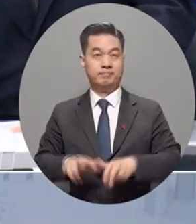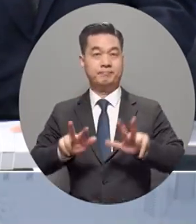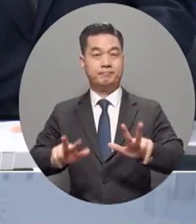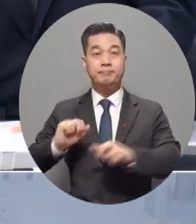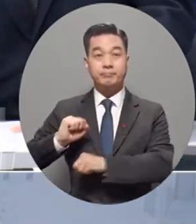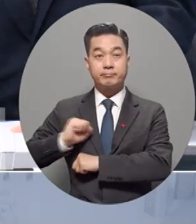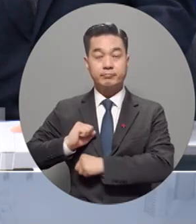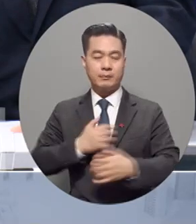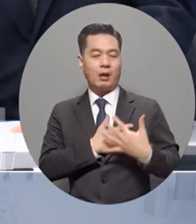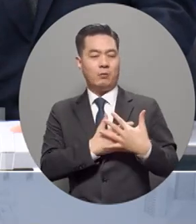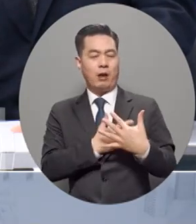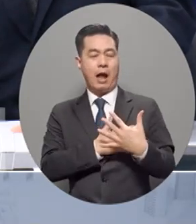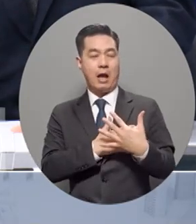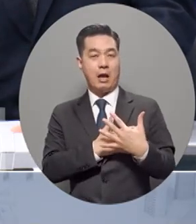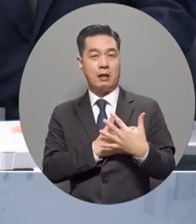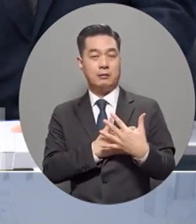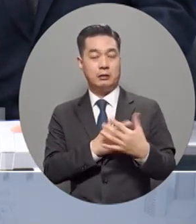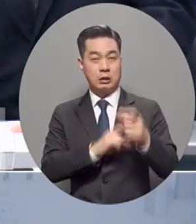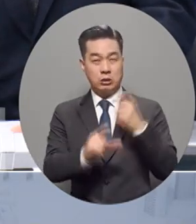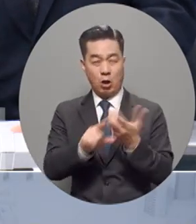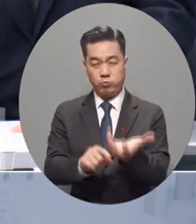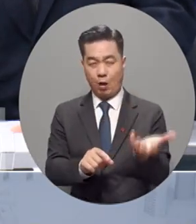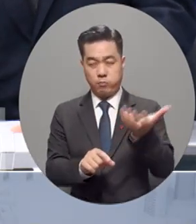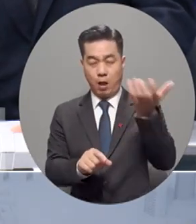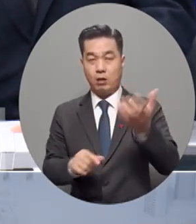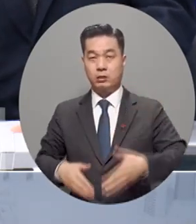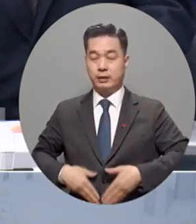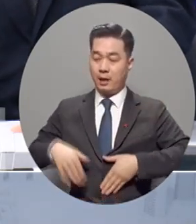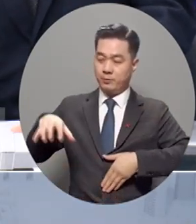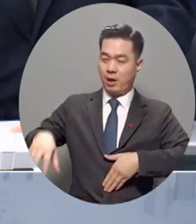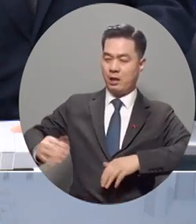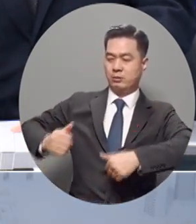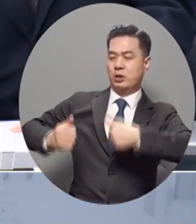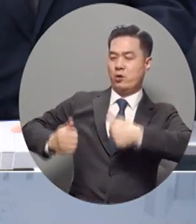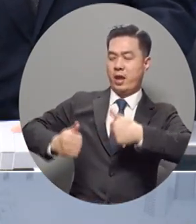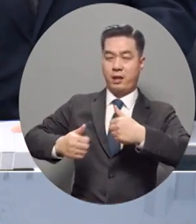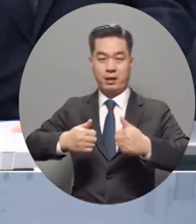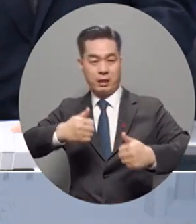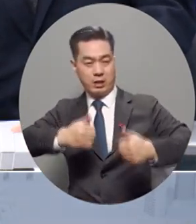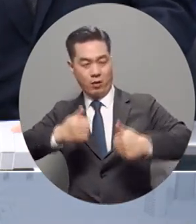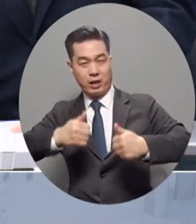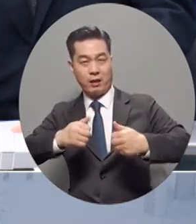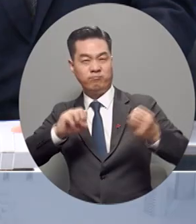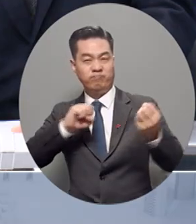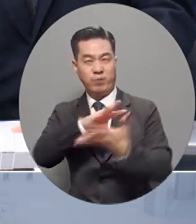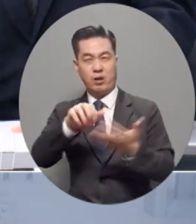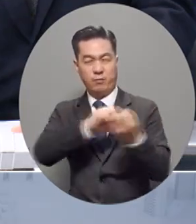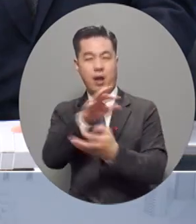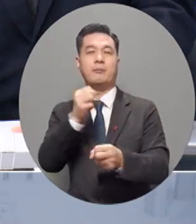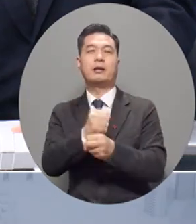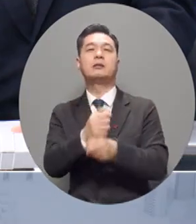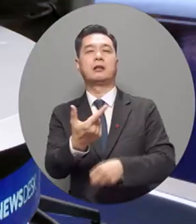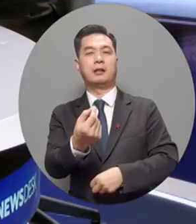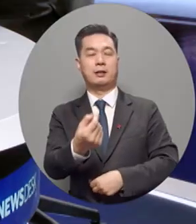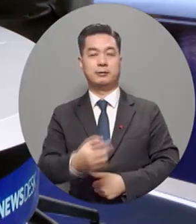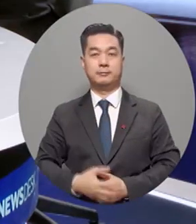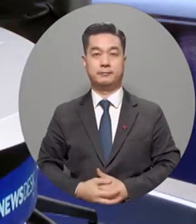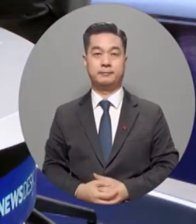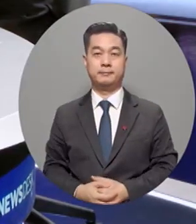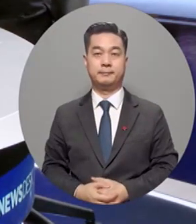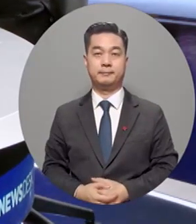긴장감을 높이고 있는 북한이 남측과의 우주 개발 경쟁 측면에서도 충도를 격화하는 모양세입니다네 홍인표 기자